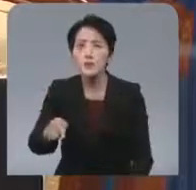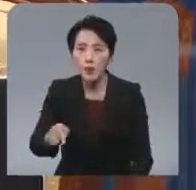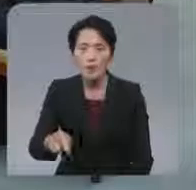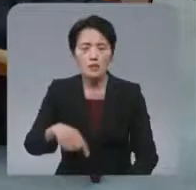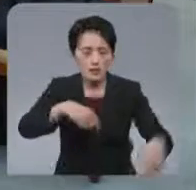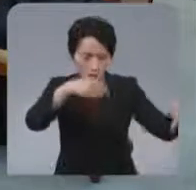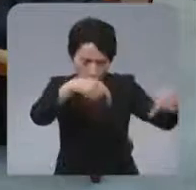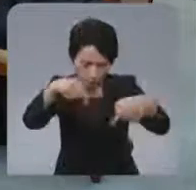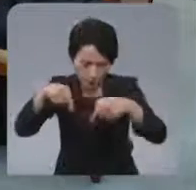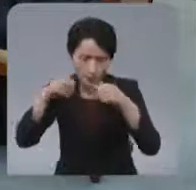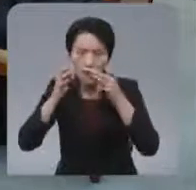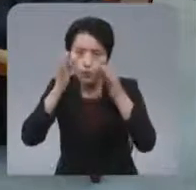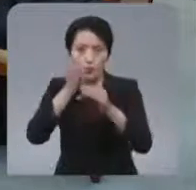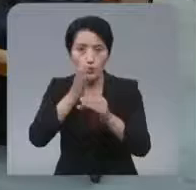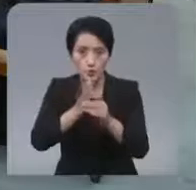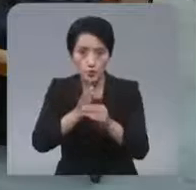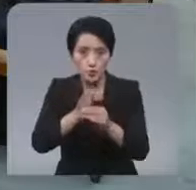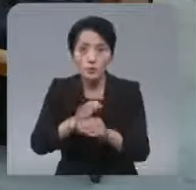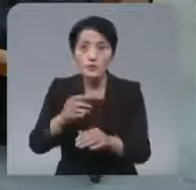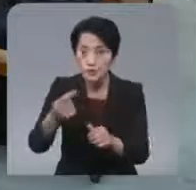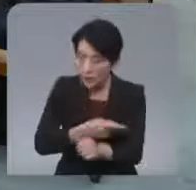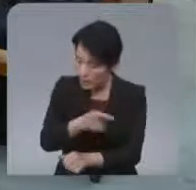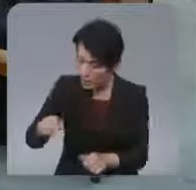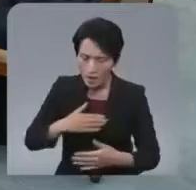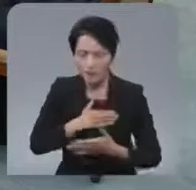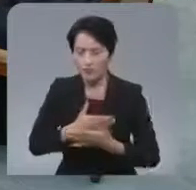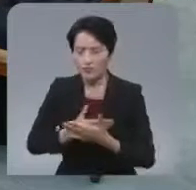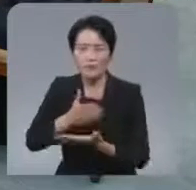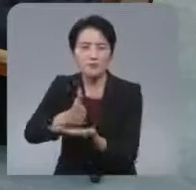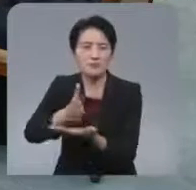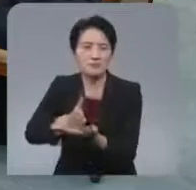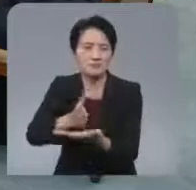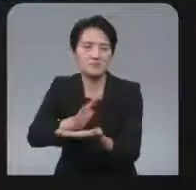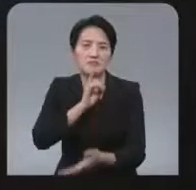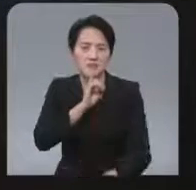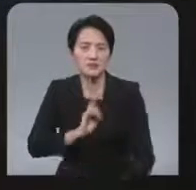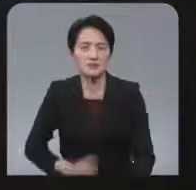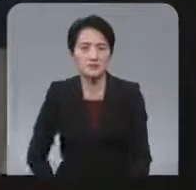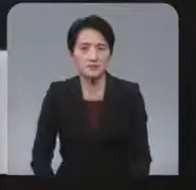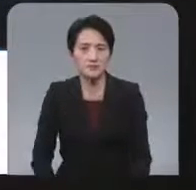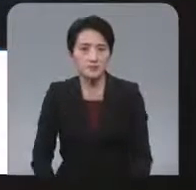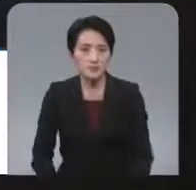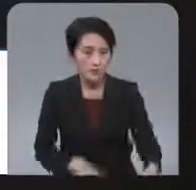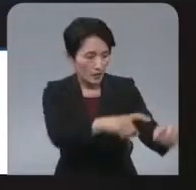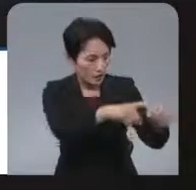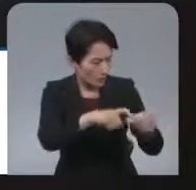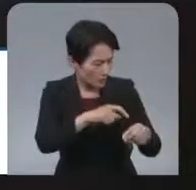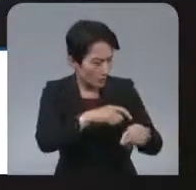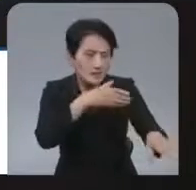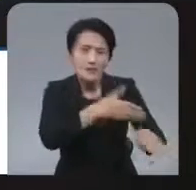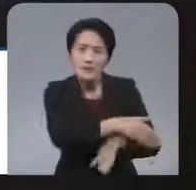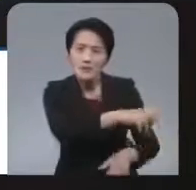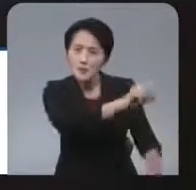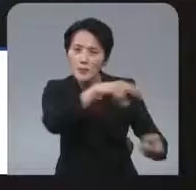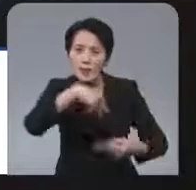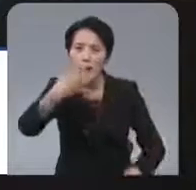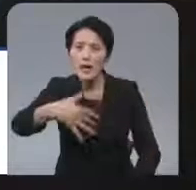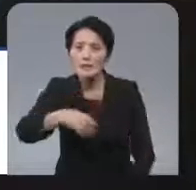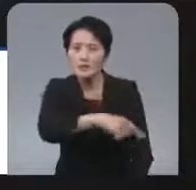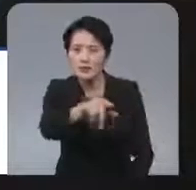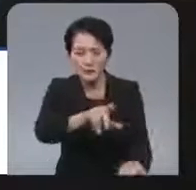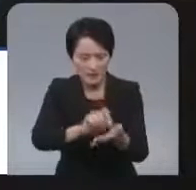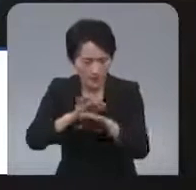öffentlichen sektor einsetzen der staatschef betonte dass die regierung bestes tour um verzögerungen beim